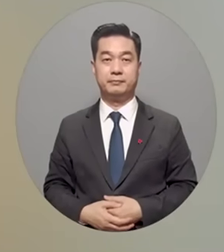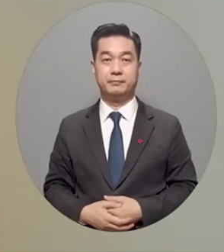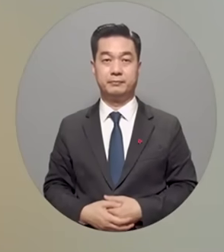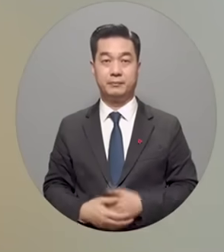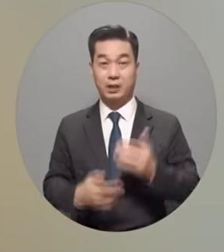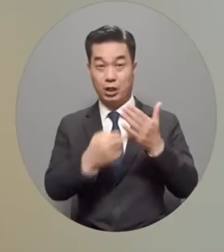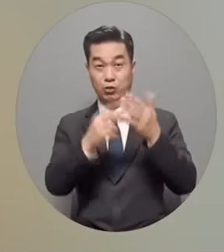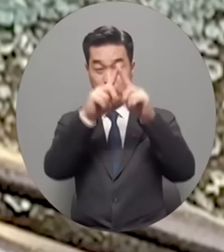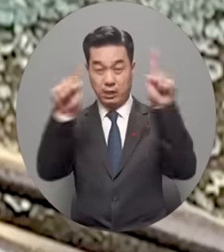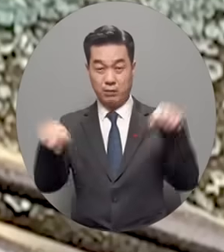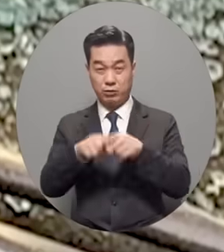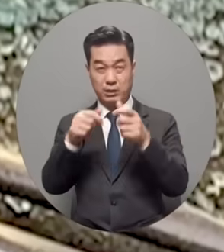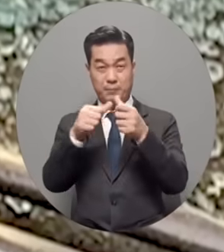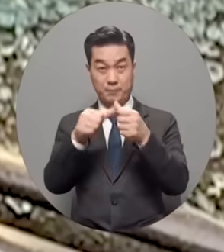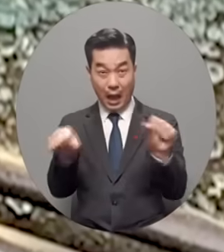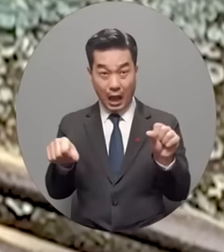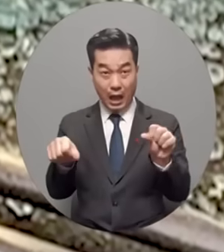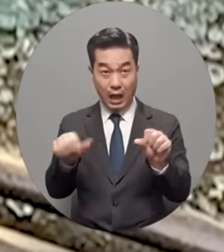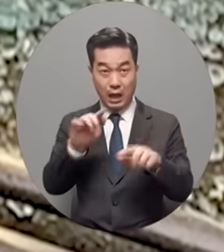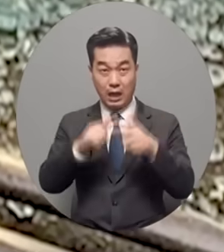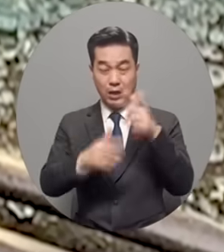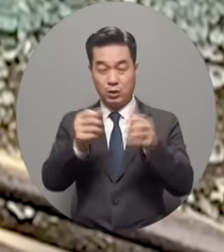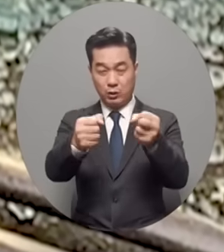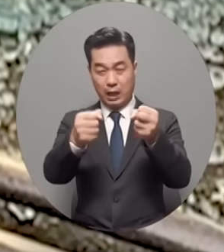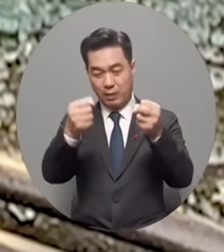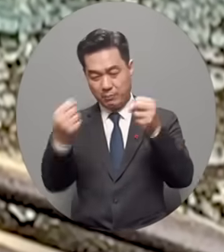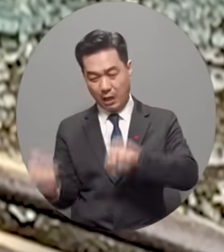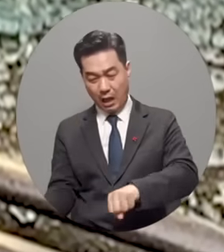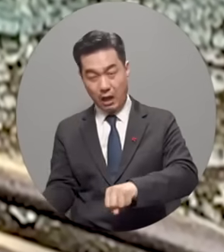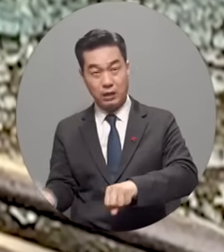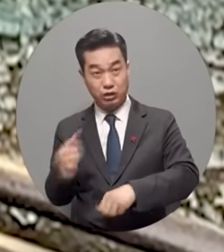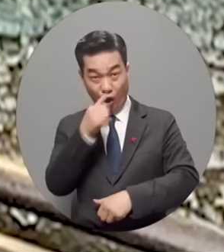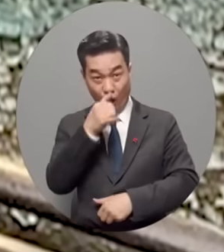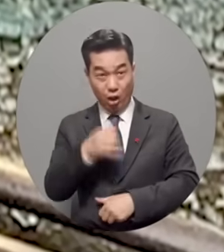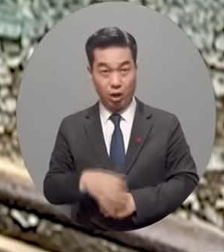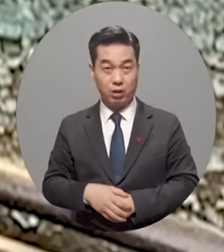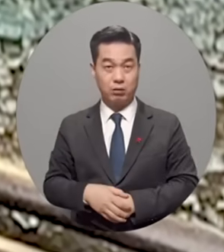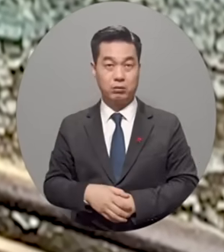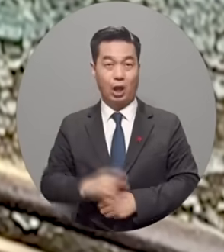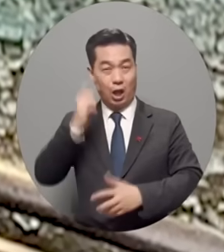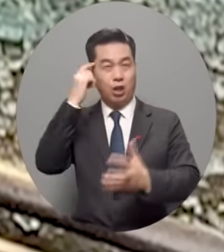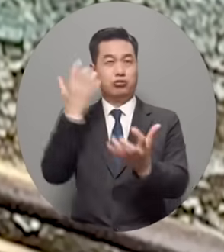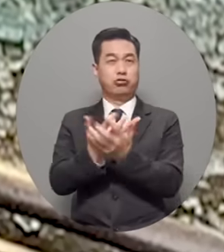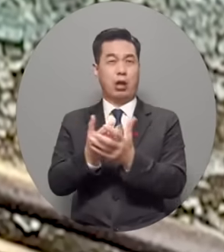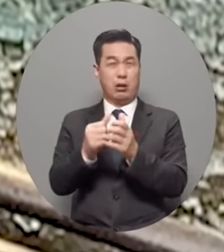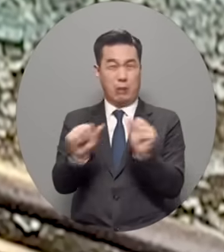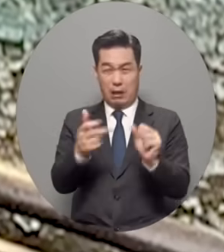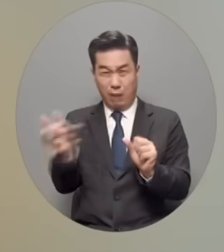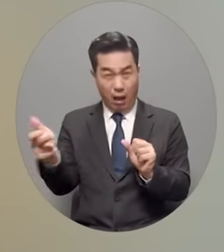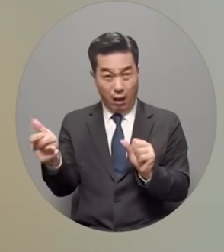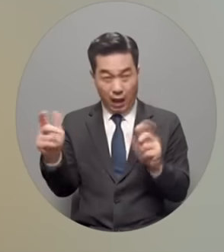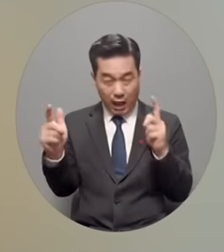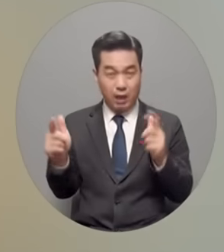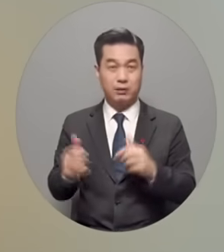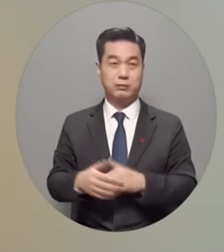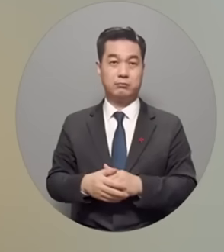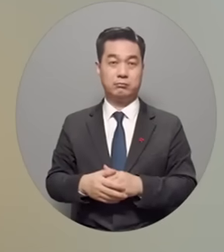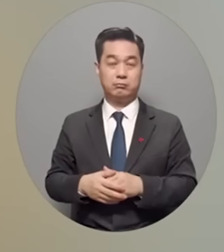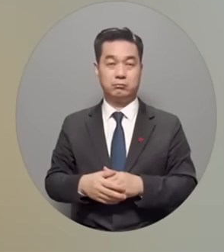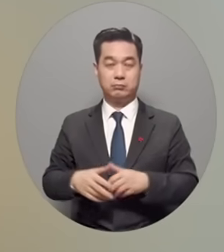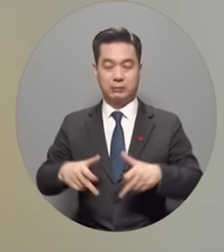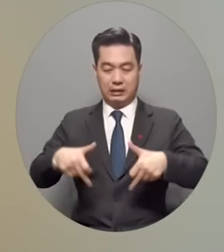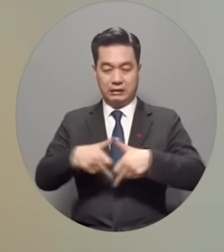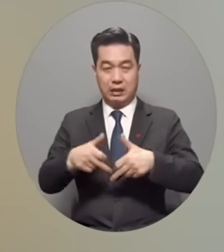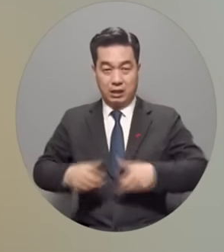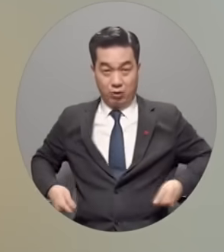유리문이 산산조각이 나고 손잡이는 바닥에 나뒹굽니다. 큰 충격이 있던 것도 아닙니다. 장애인이 휠체어를